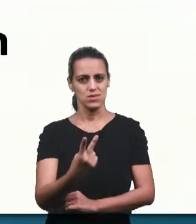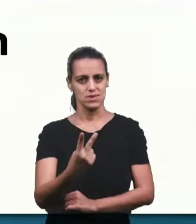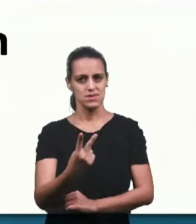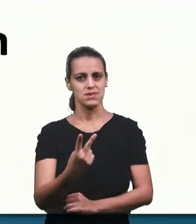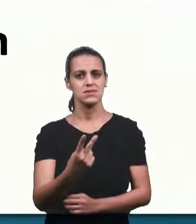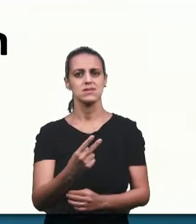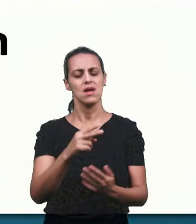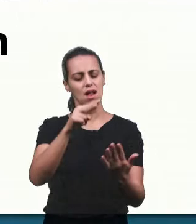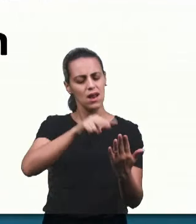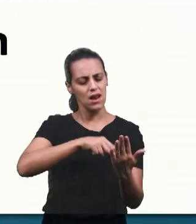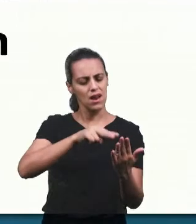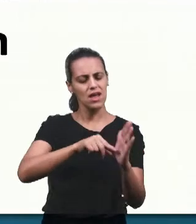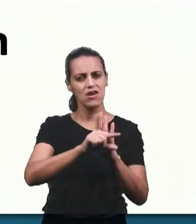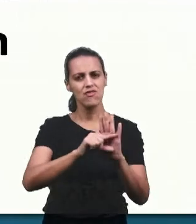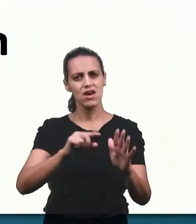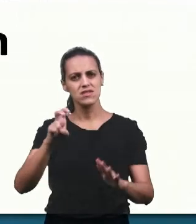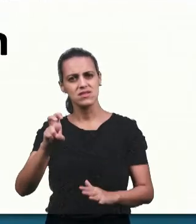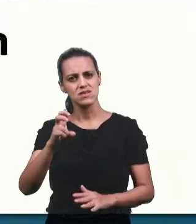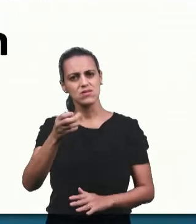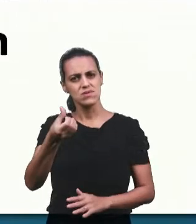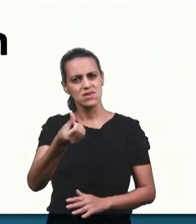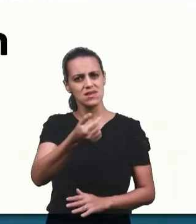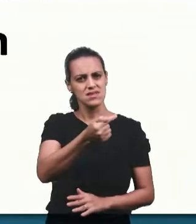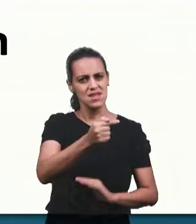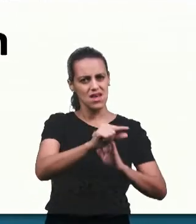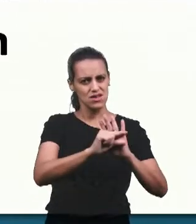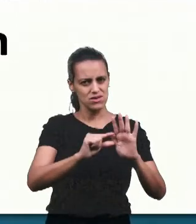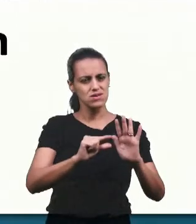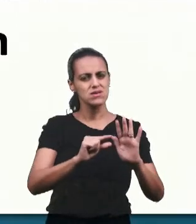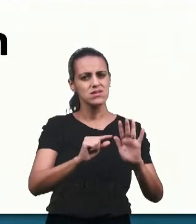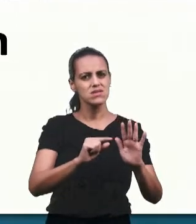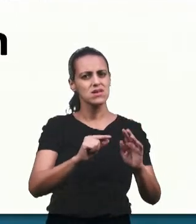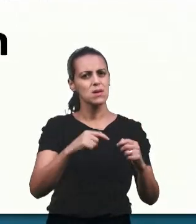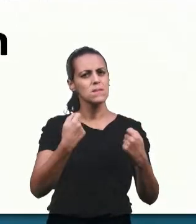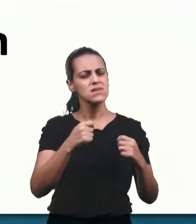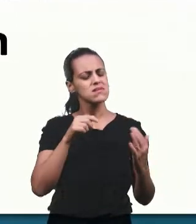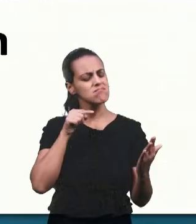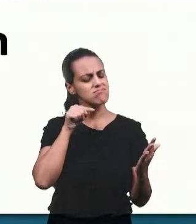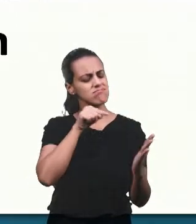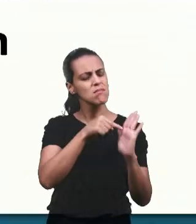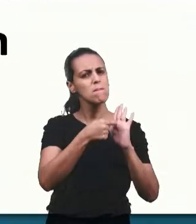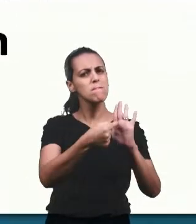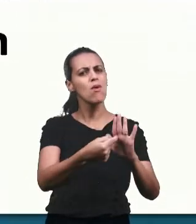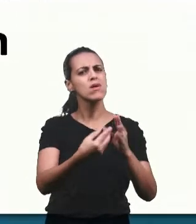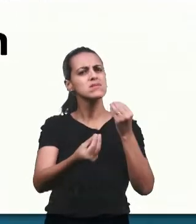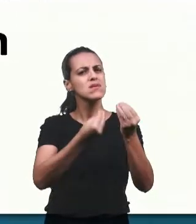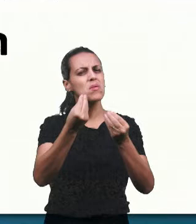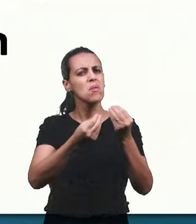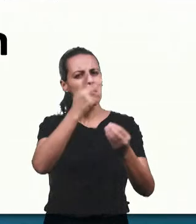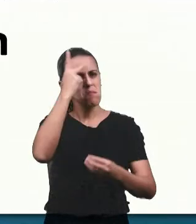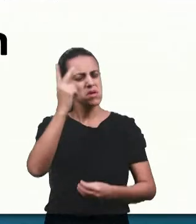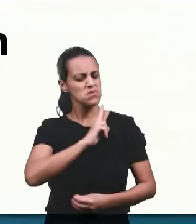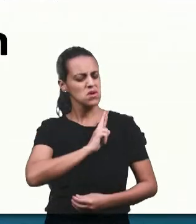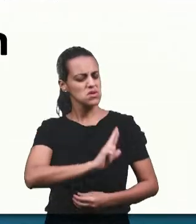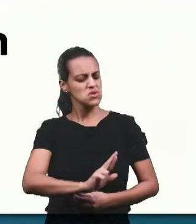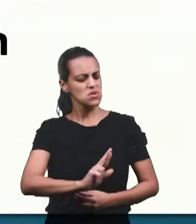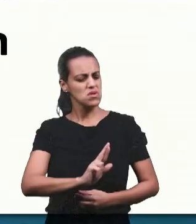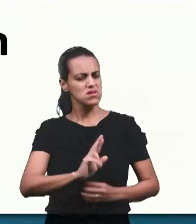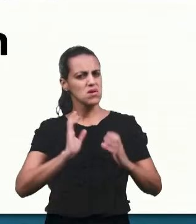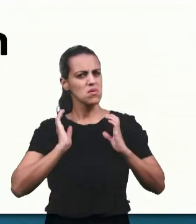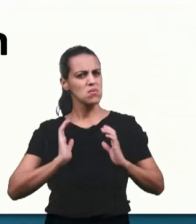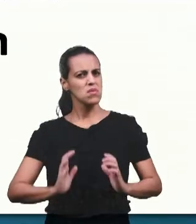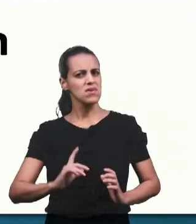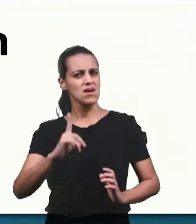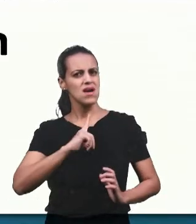5, 6 et 7, identifiez quelques comportements de religieux qui veulent apparaître et que ne doivent pas